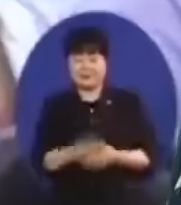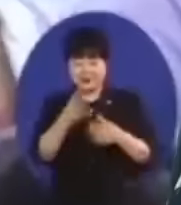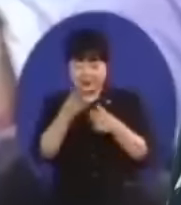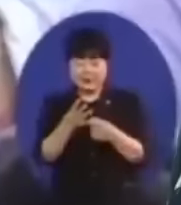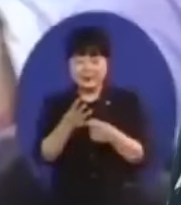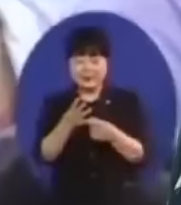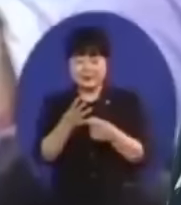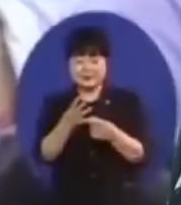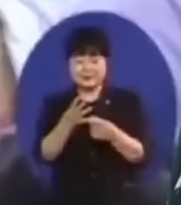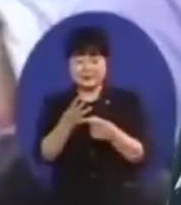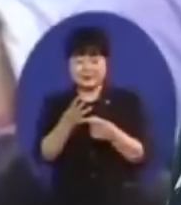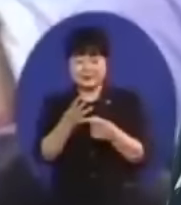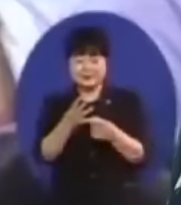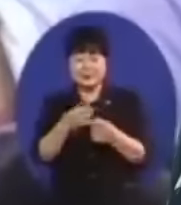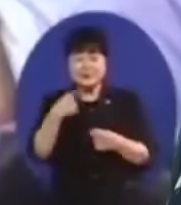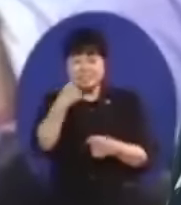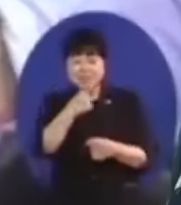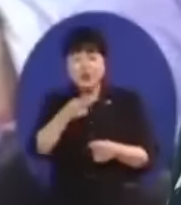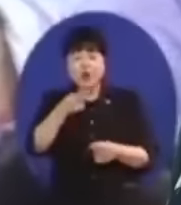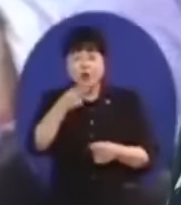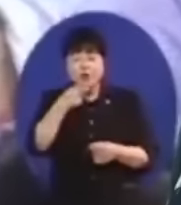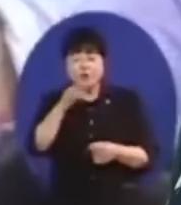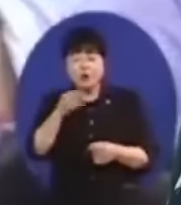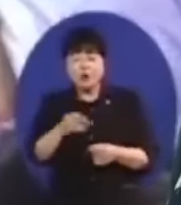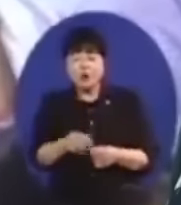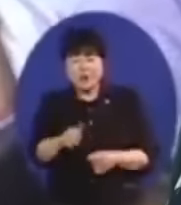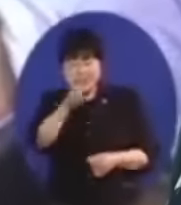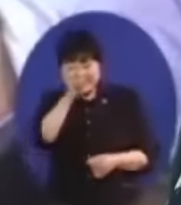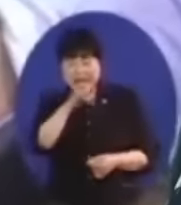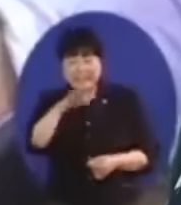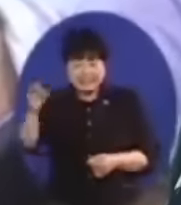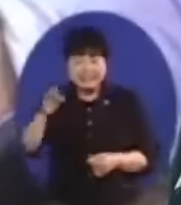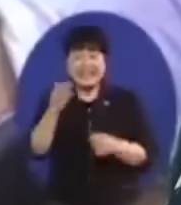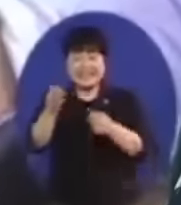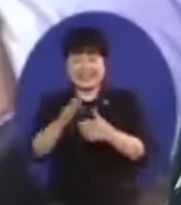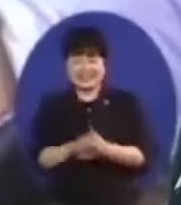넷째로 입으로 없는 것을 있는 것까지 시인해야 된다.